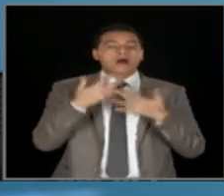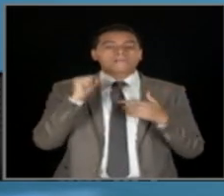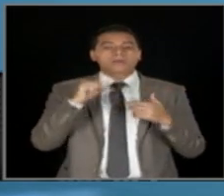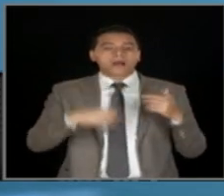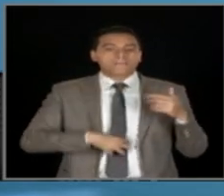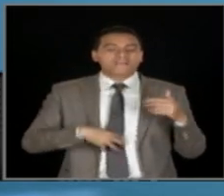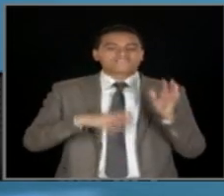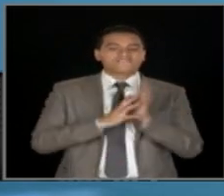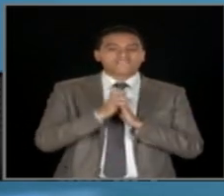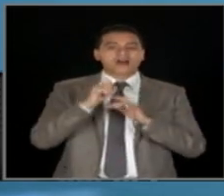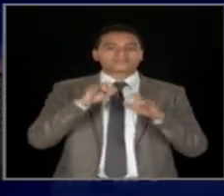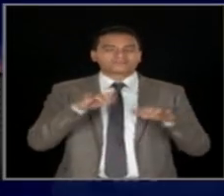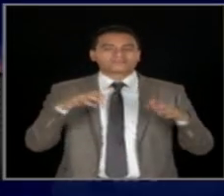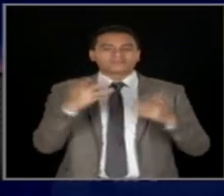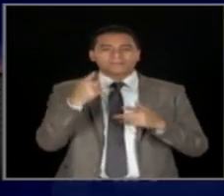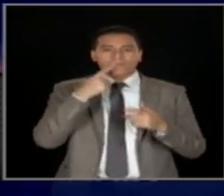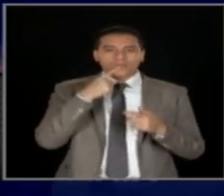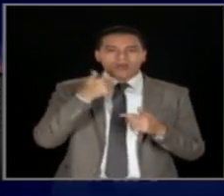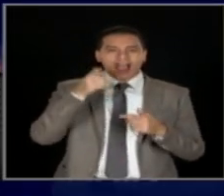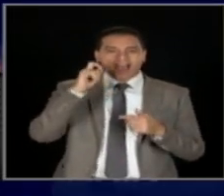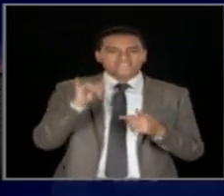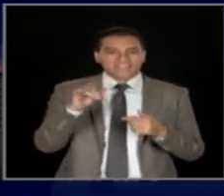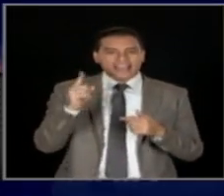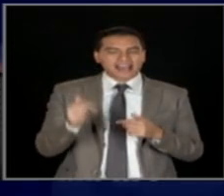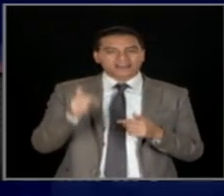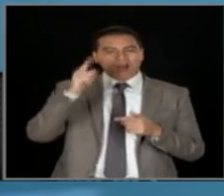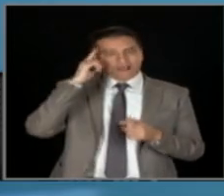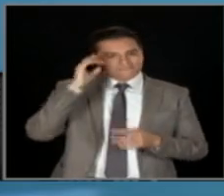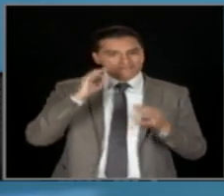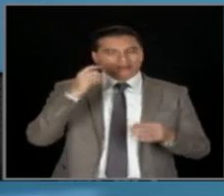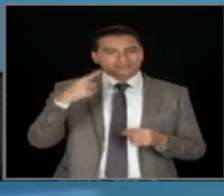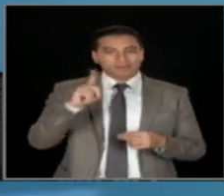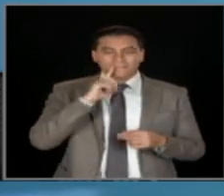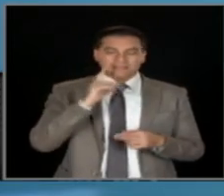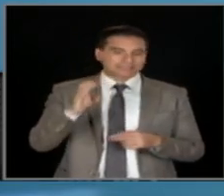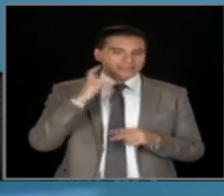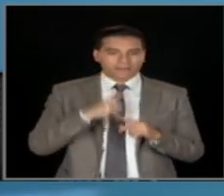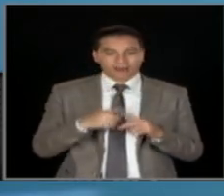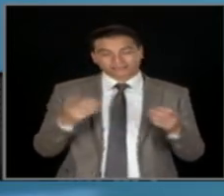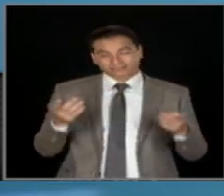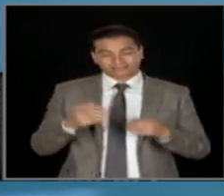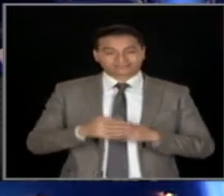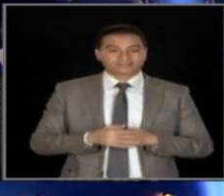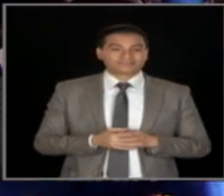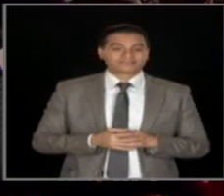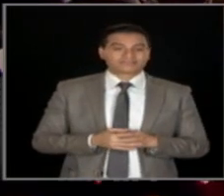ومكافحه الفيروسات. افيرا. فكرت ولكن إجابة خاطئة.